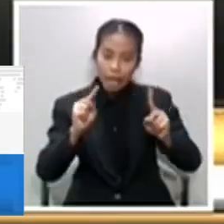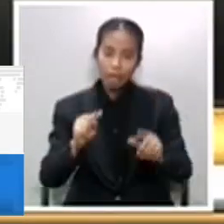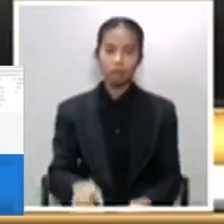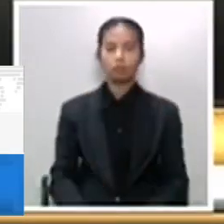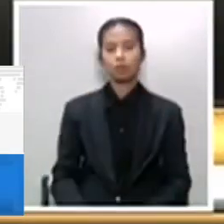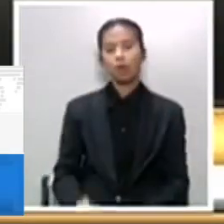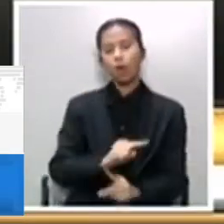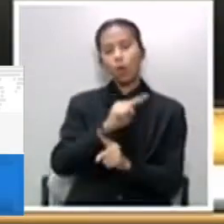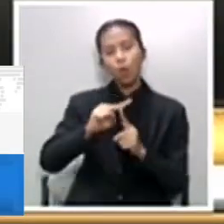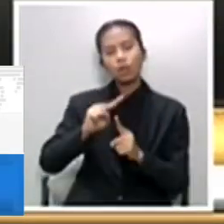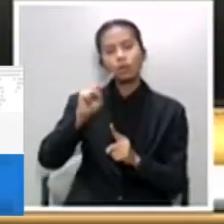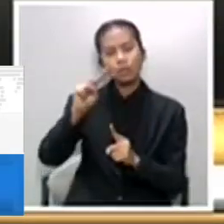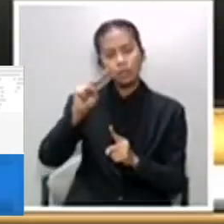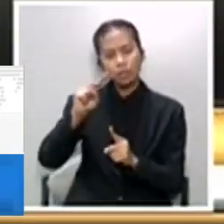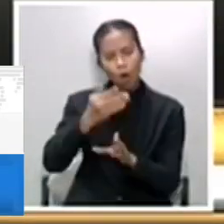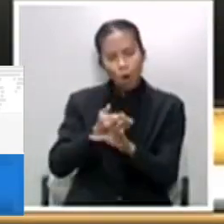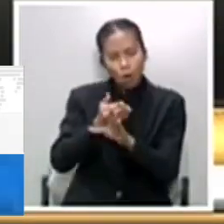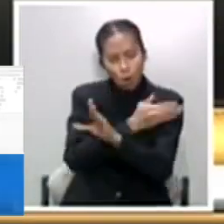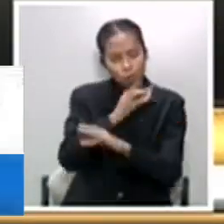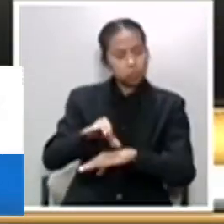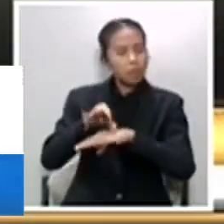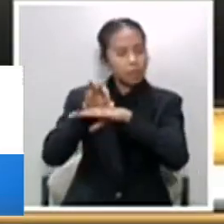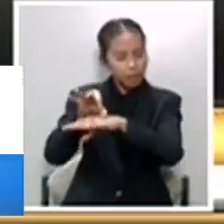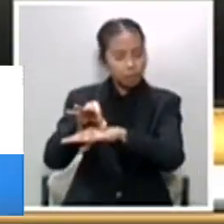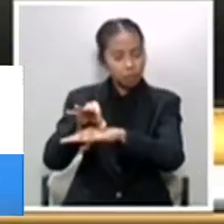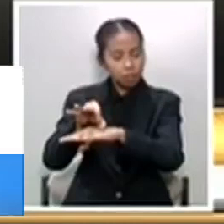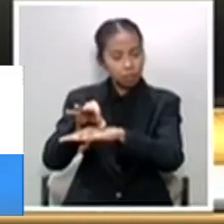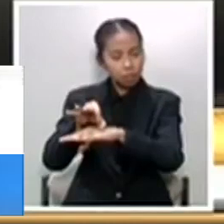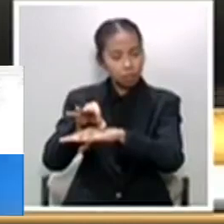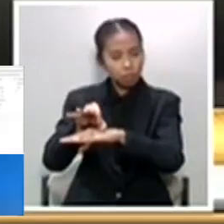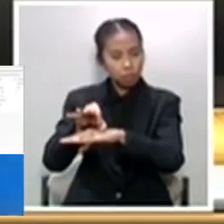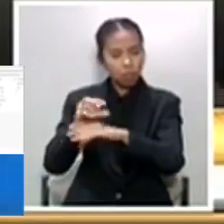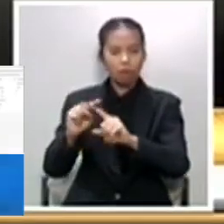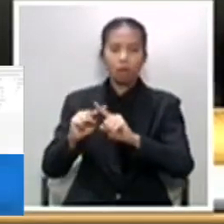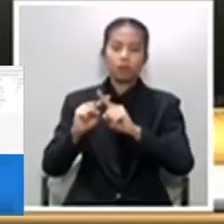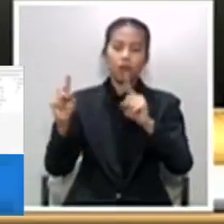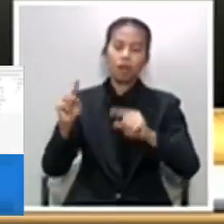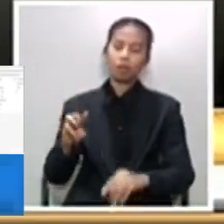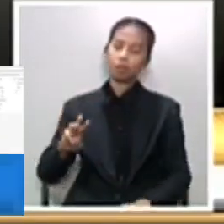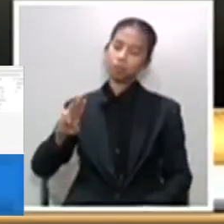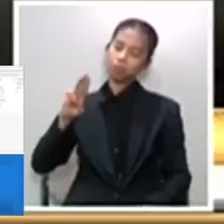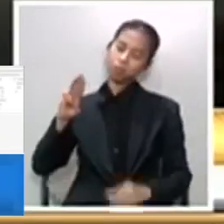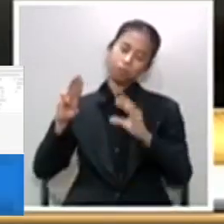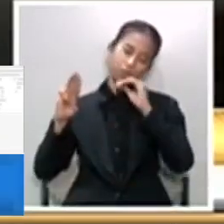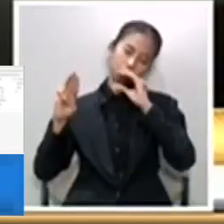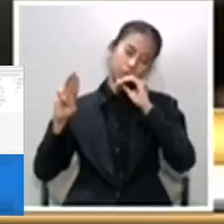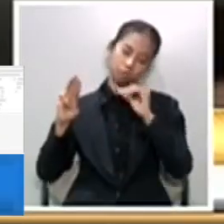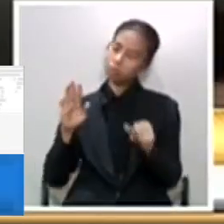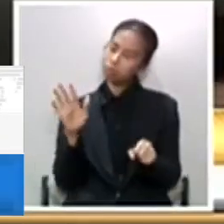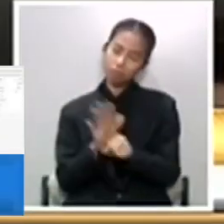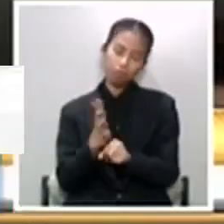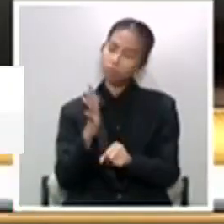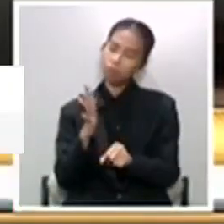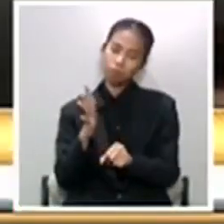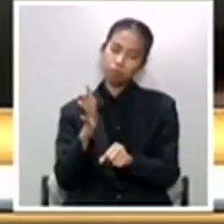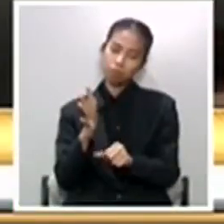องครับวันที่1ที่ก่อนที่ท่านจะเข้ารับหน้าที่ท่านกลับแสดงออกมาด้วยการถวายสัตย์ปฏิญาณไม่ครบตามรัฐธรรมนูญ